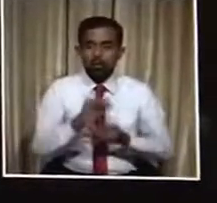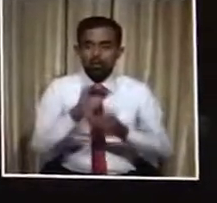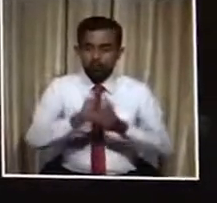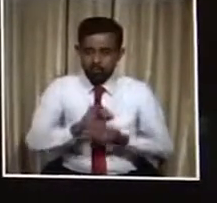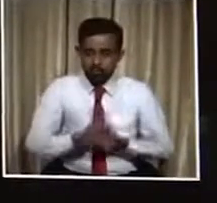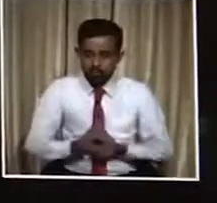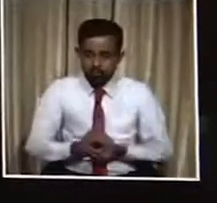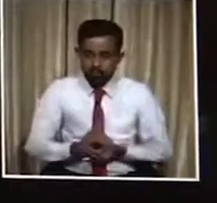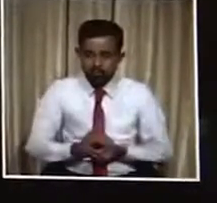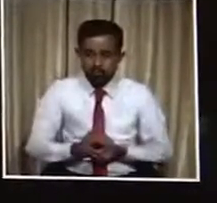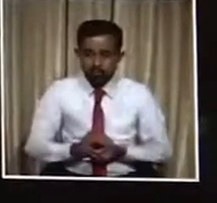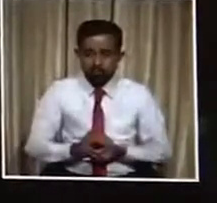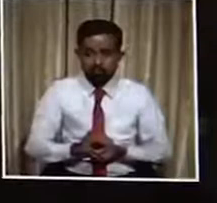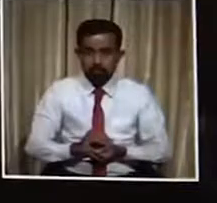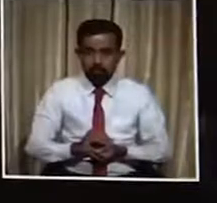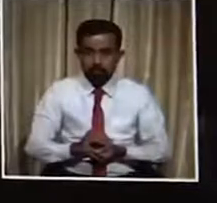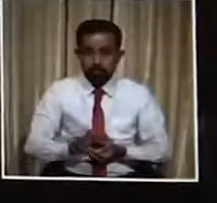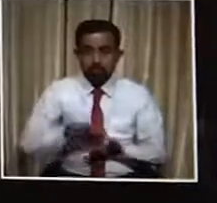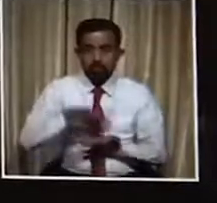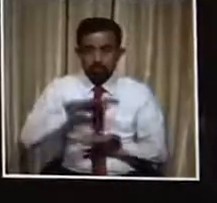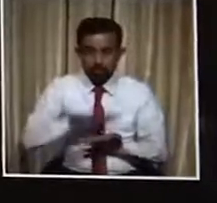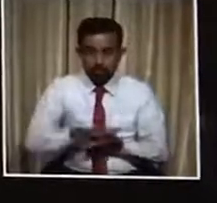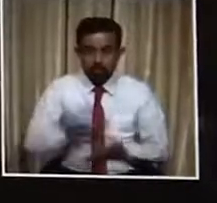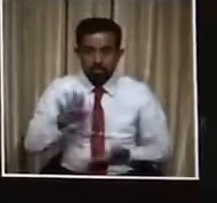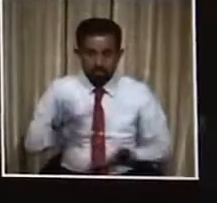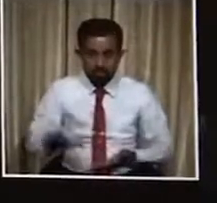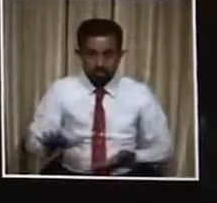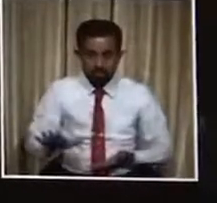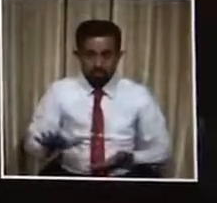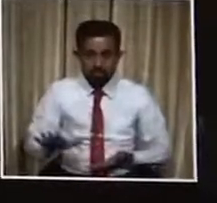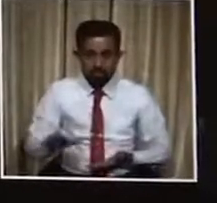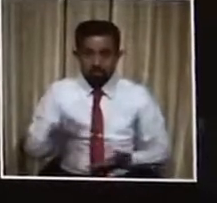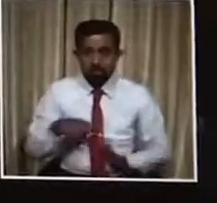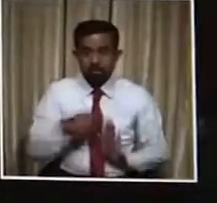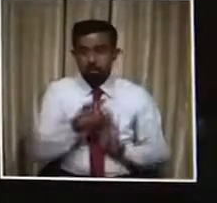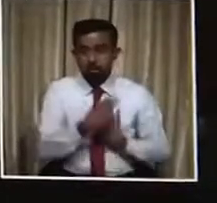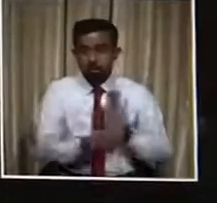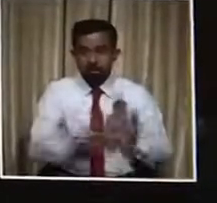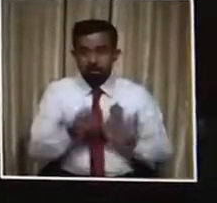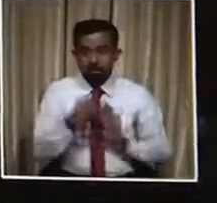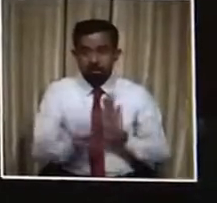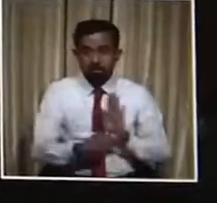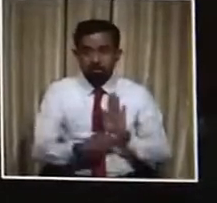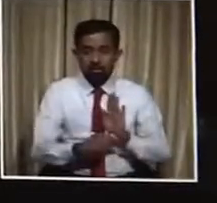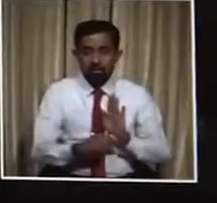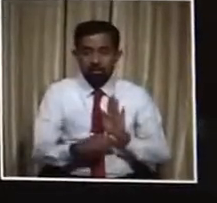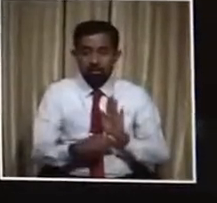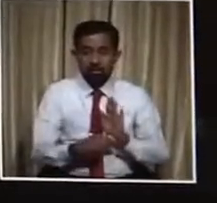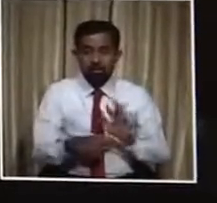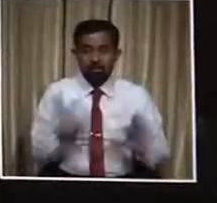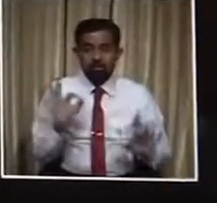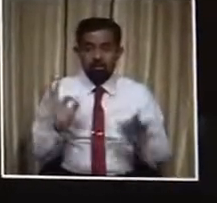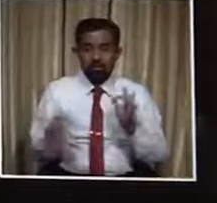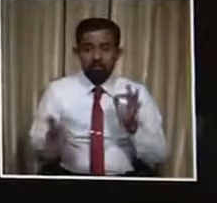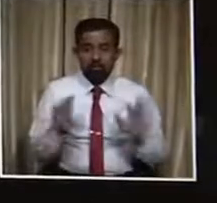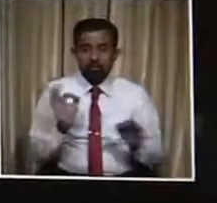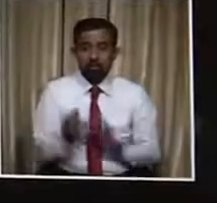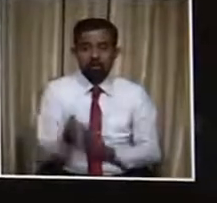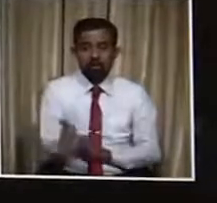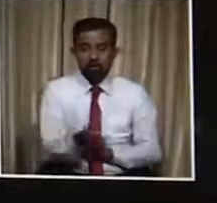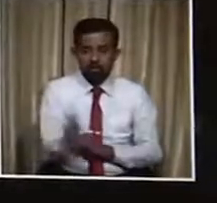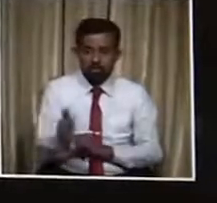நலன்புரி திட்டங்கள் சரியான முறையில் நடைபெறுத்த வேண்டும். மனித்தியான வேலை மனித்தியானங்கள் சட்ட முறையிலே நடைமுறைப்படுத்தப்பட